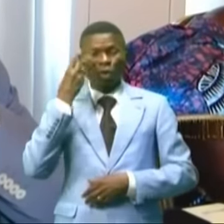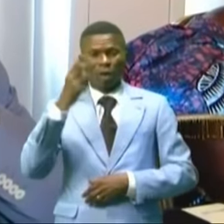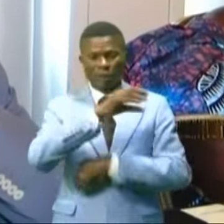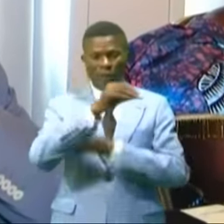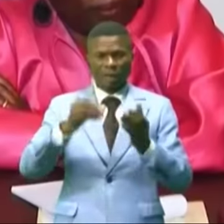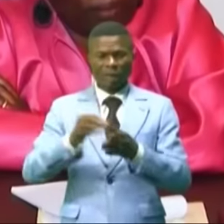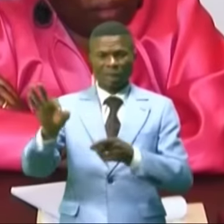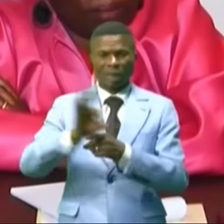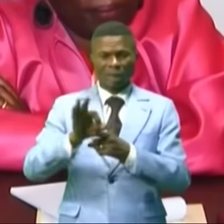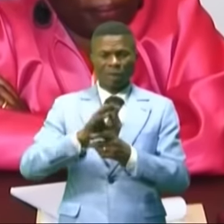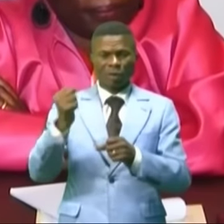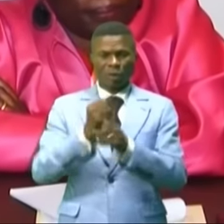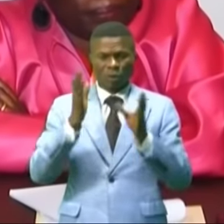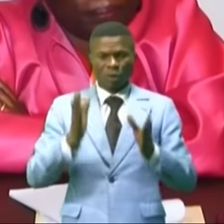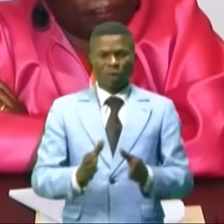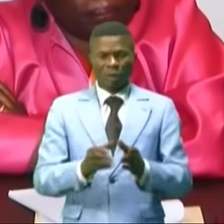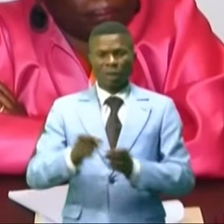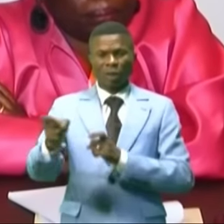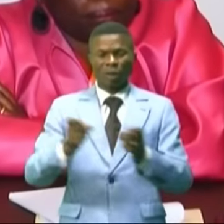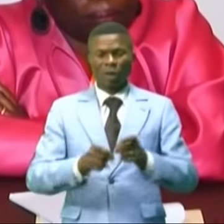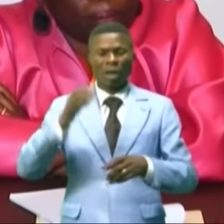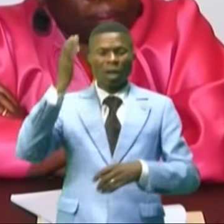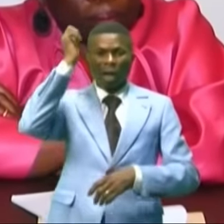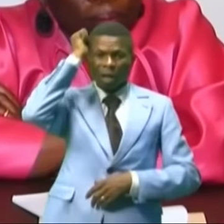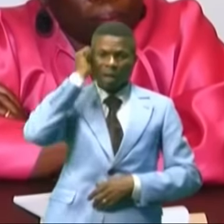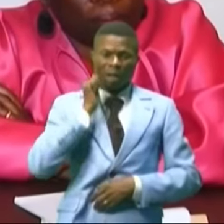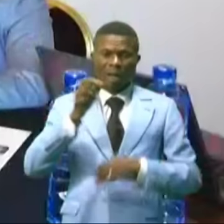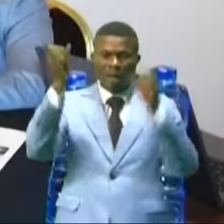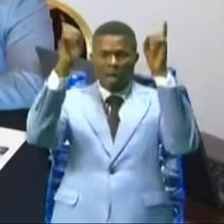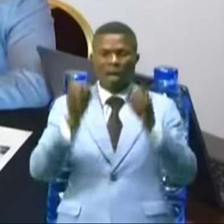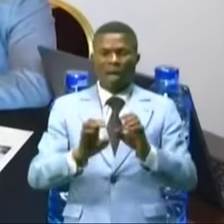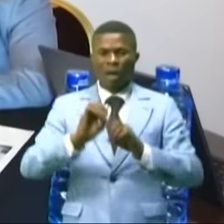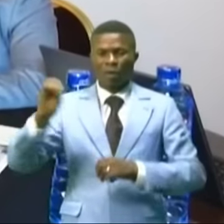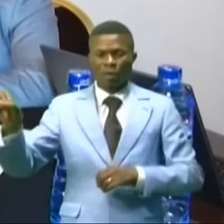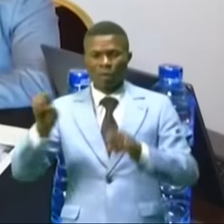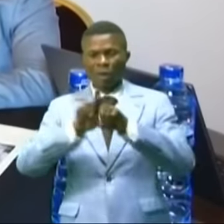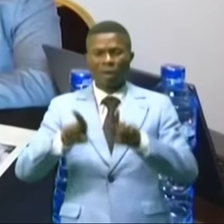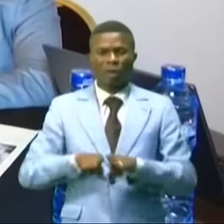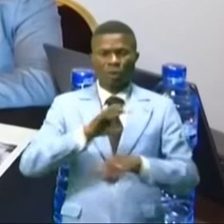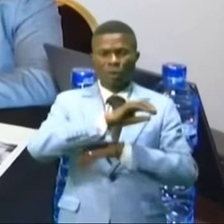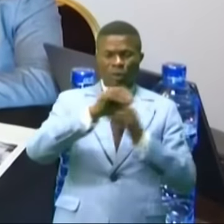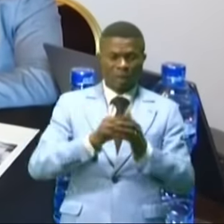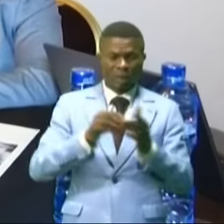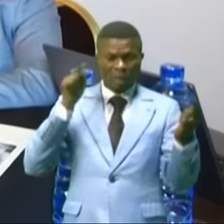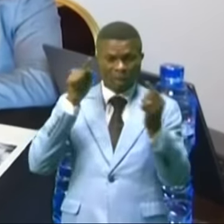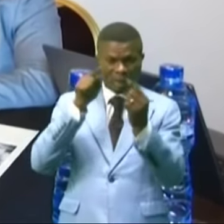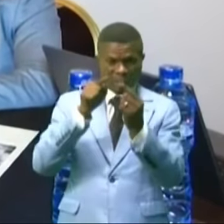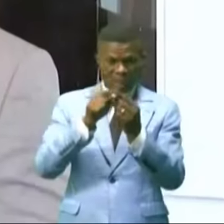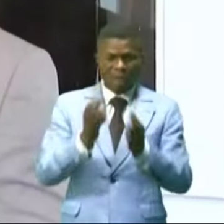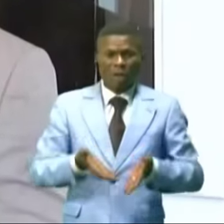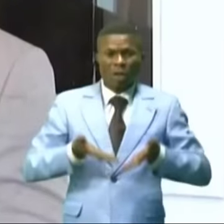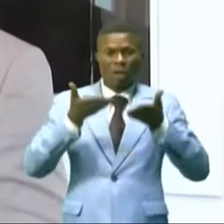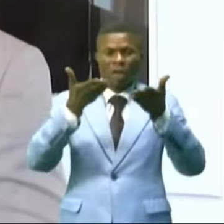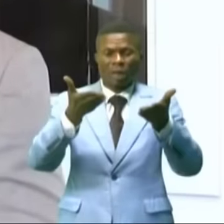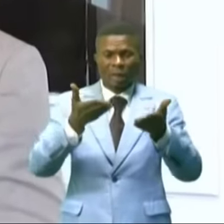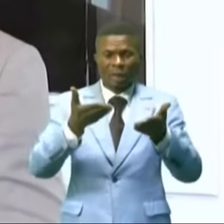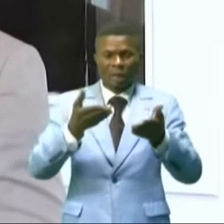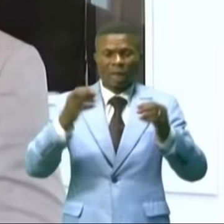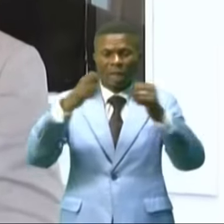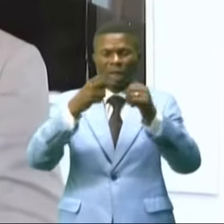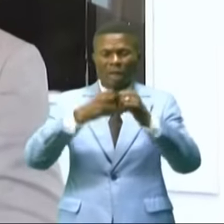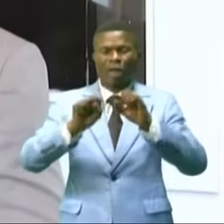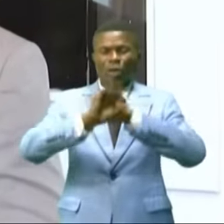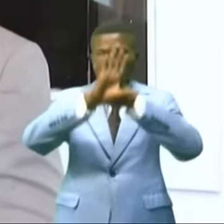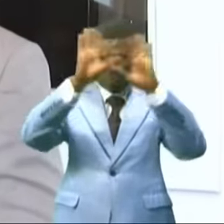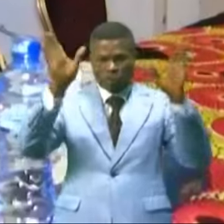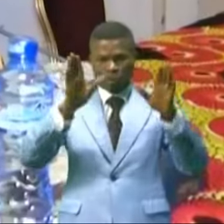formation professionnelle de gestion des ports de l'Afrique de l'Ouest et du Centre, dans l'optique de proposer des éclairages nécessaires